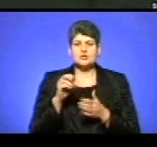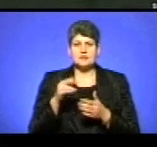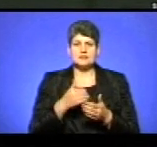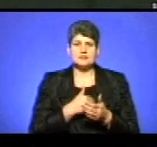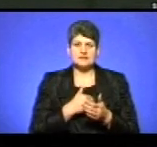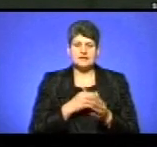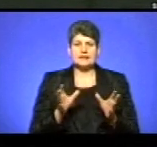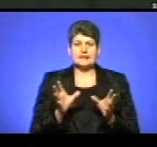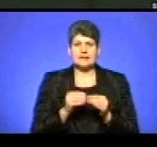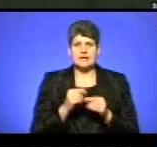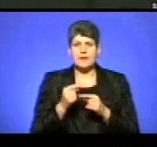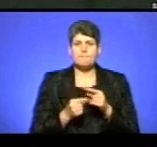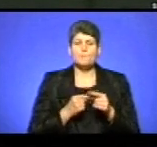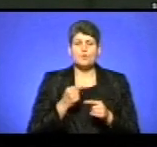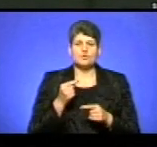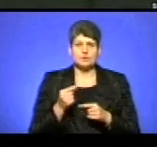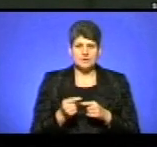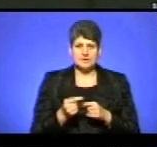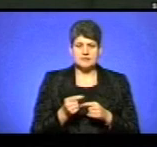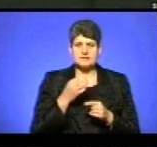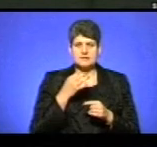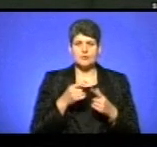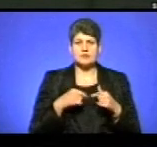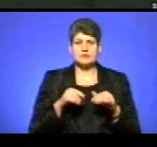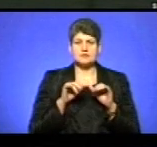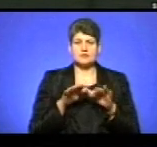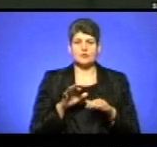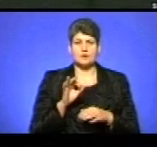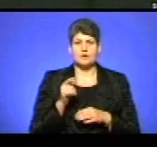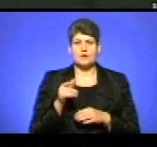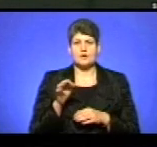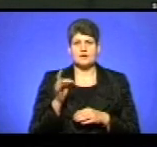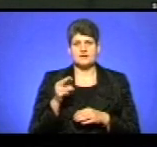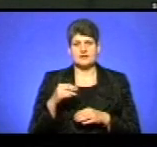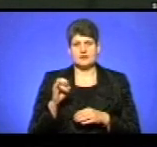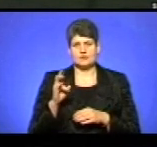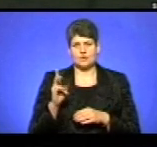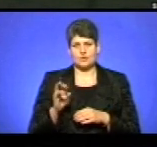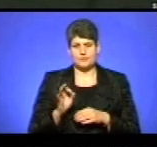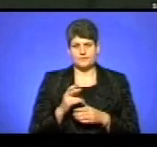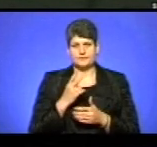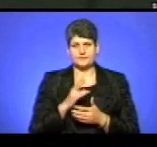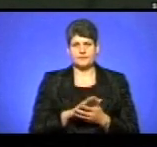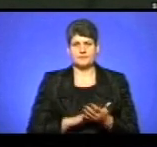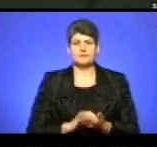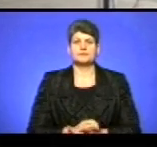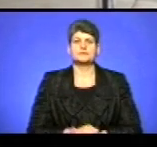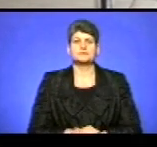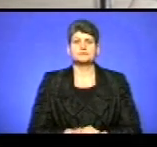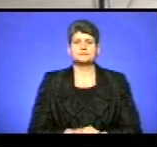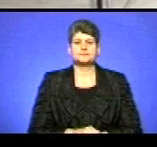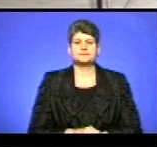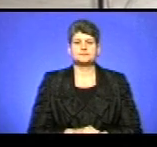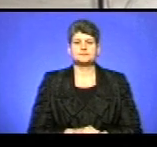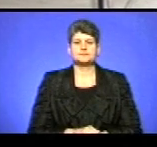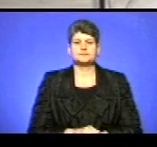ініціативи «Єднання поколінь», повідомила організатор заходу Ольга Гордієнко. Детальніше про це у сюжеті Богдана Боденчука.